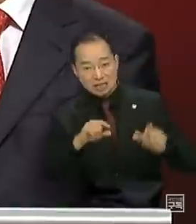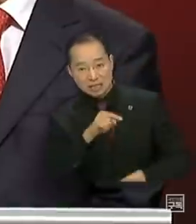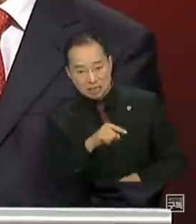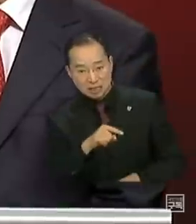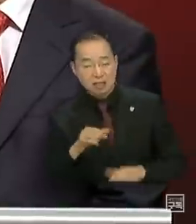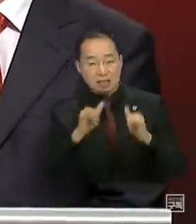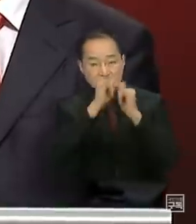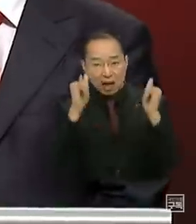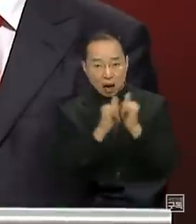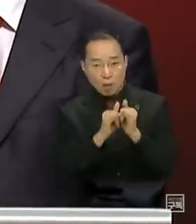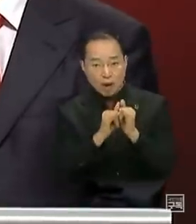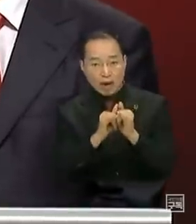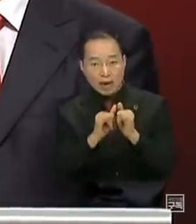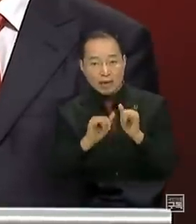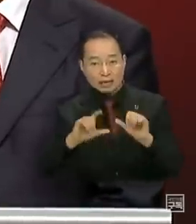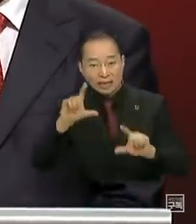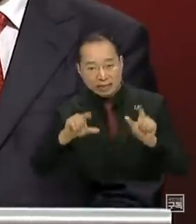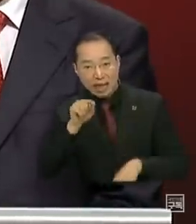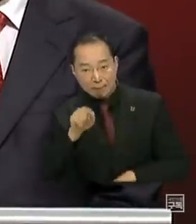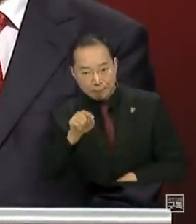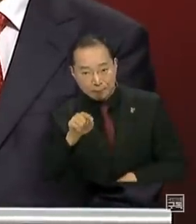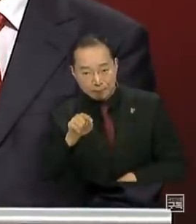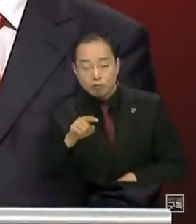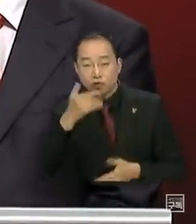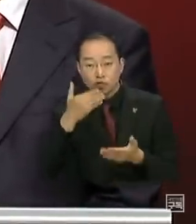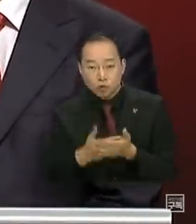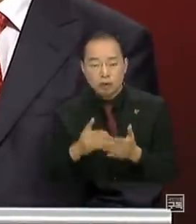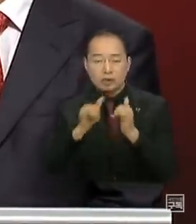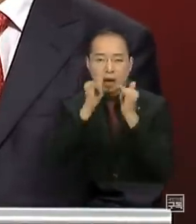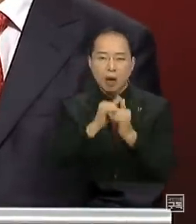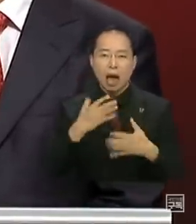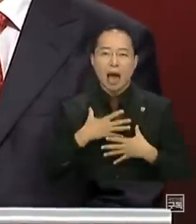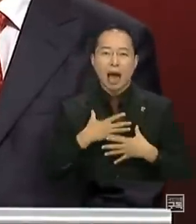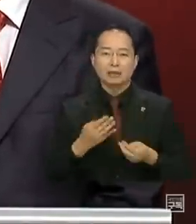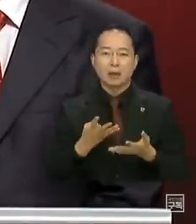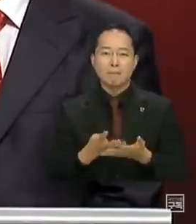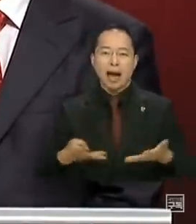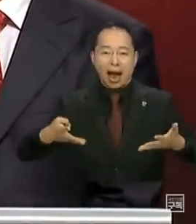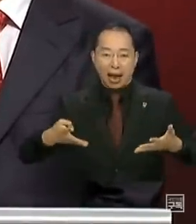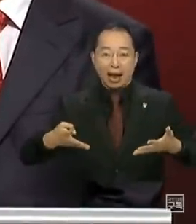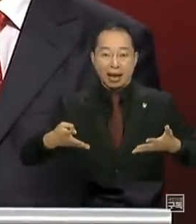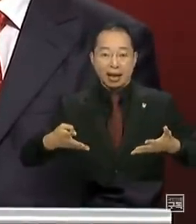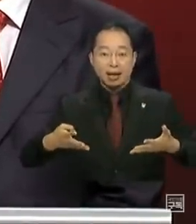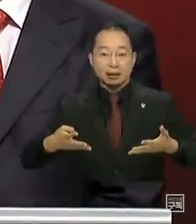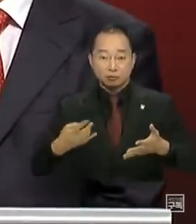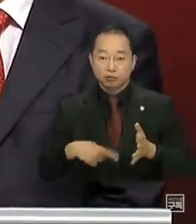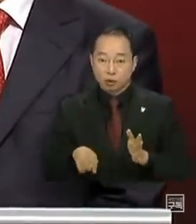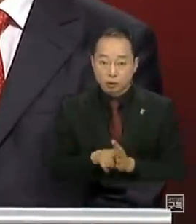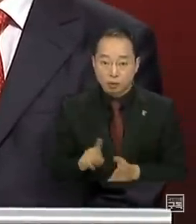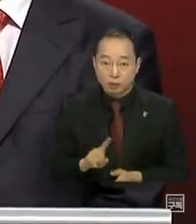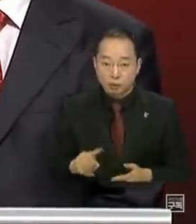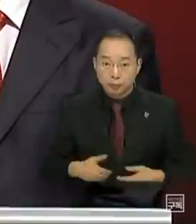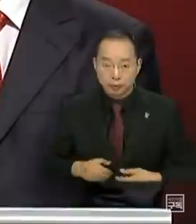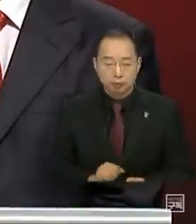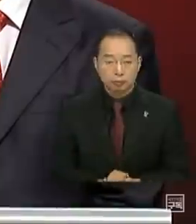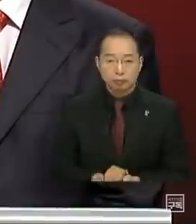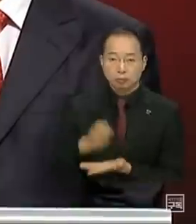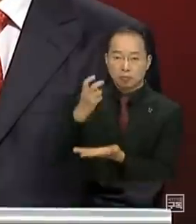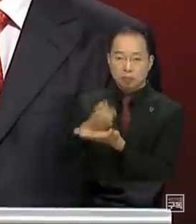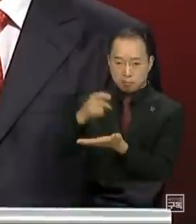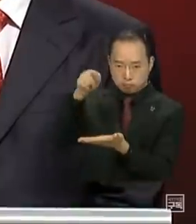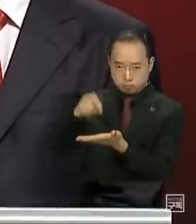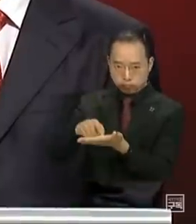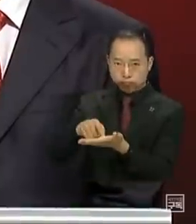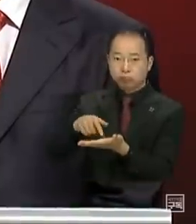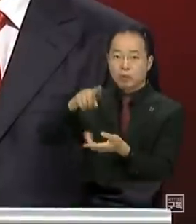사회 시스템에서 중요한 거는 사회 안전망 확보를 위해서 저는 법에 규정된